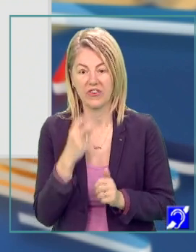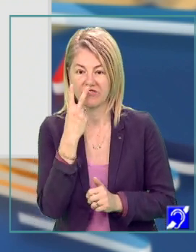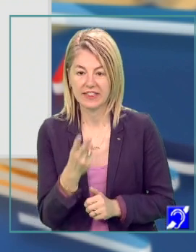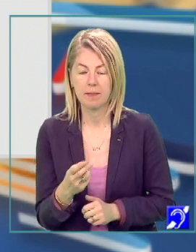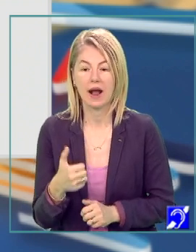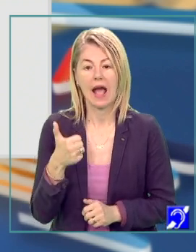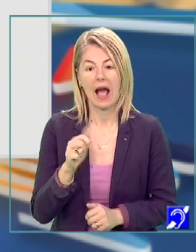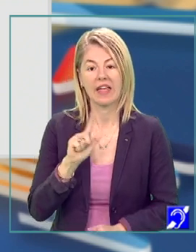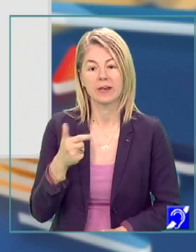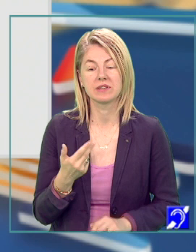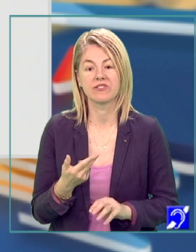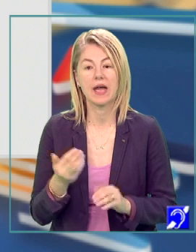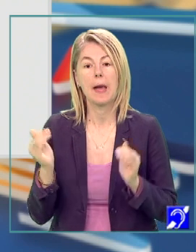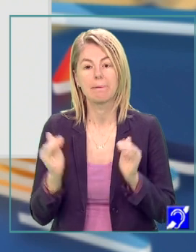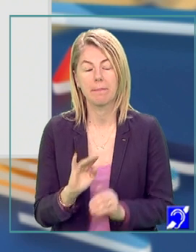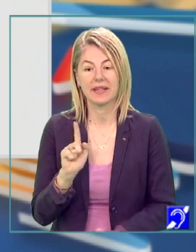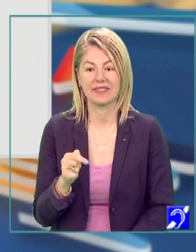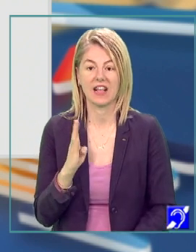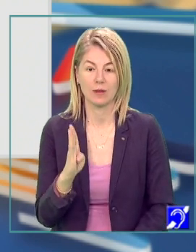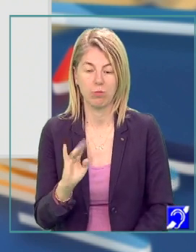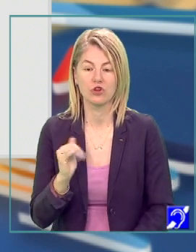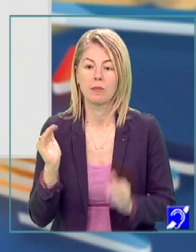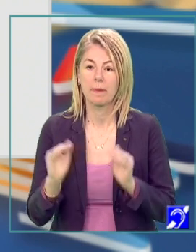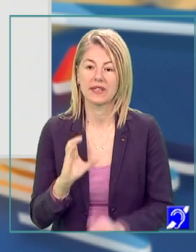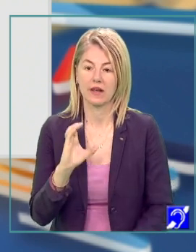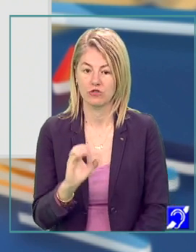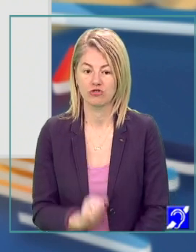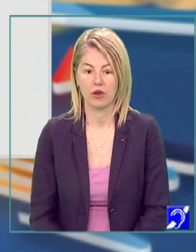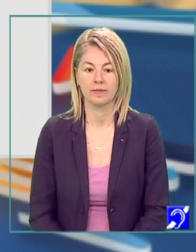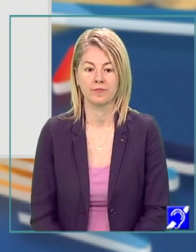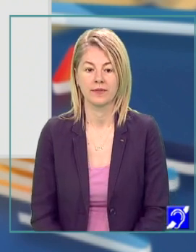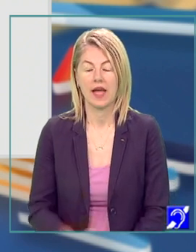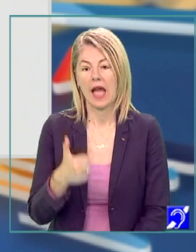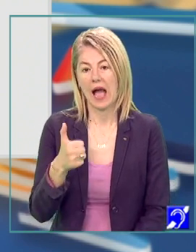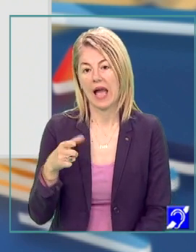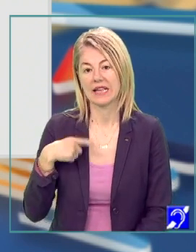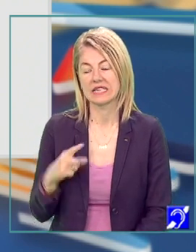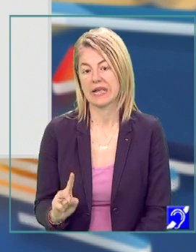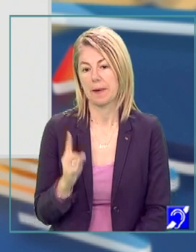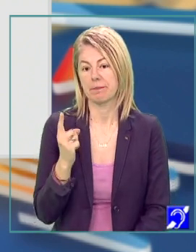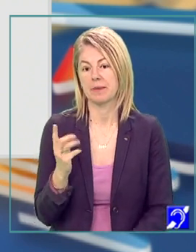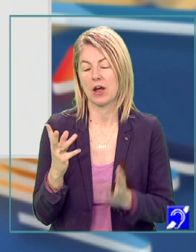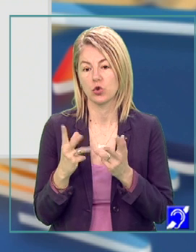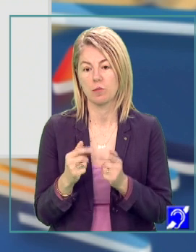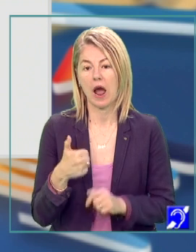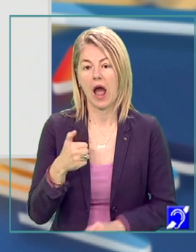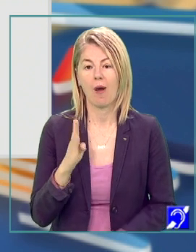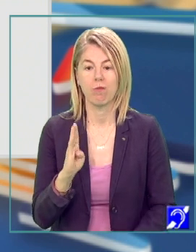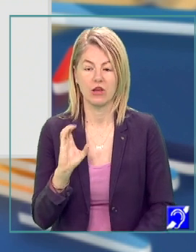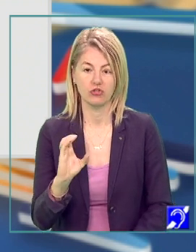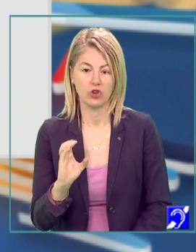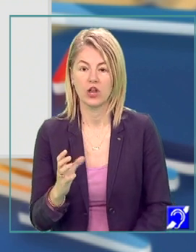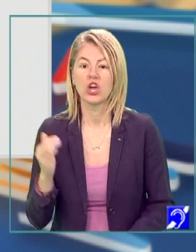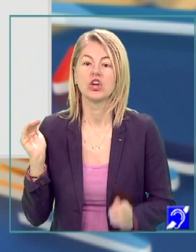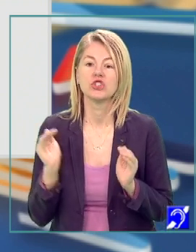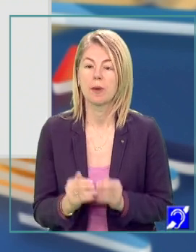A trebuie să fie mai mic decât B și mai mic decât C. A fiind prima cifră a numărului ABC, cea